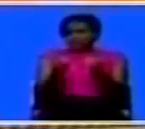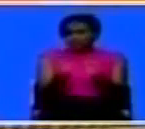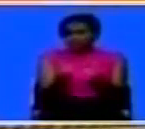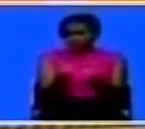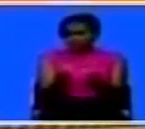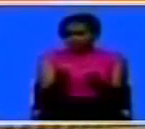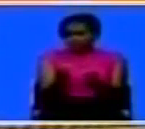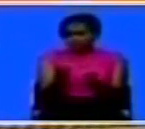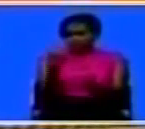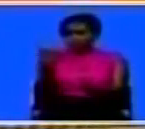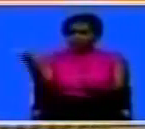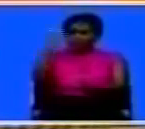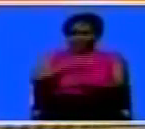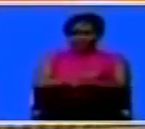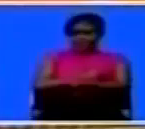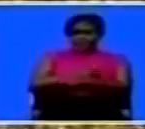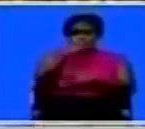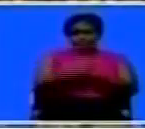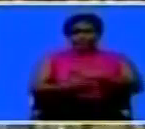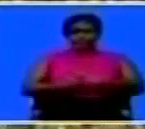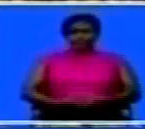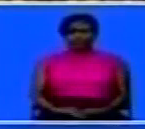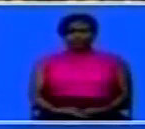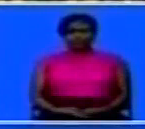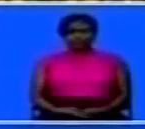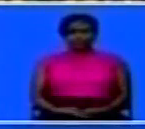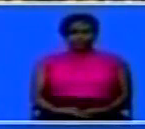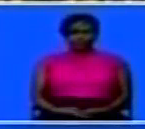katika siku moja ijayo.